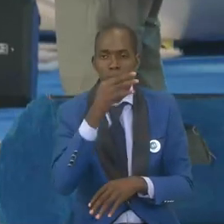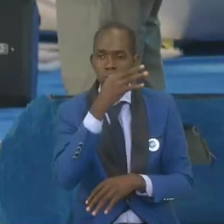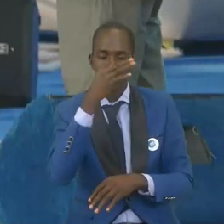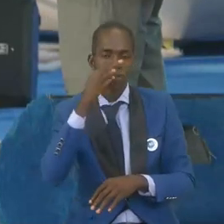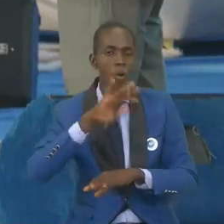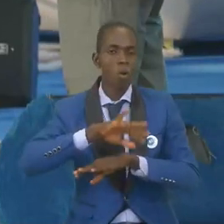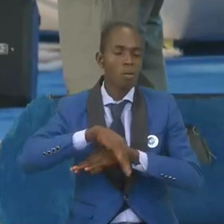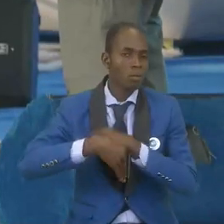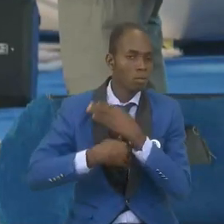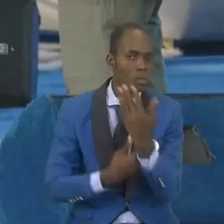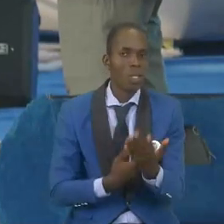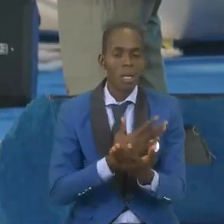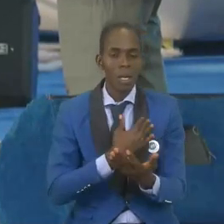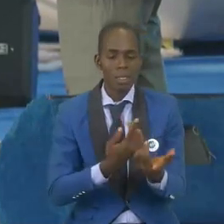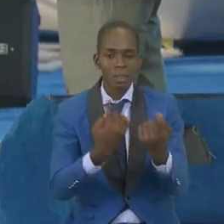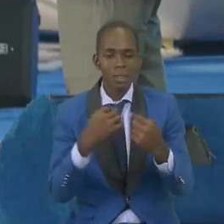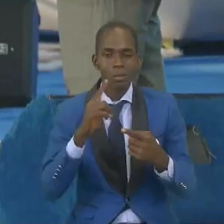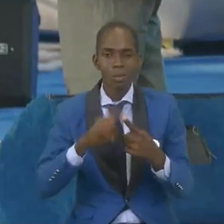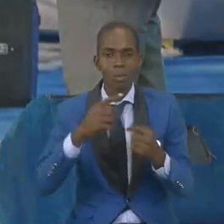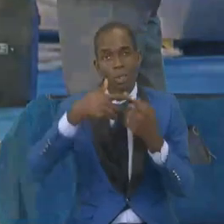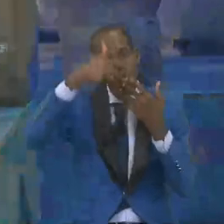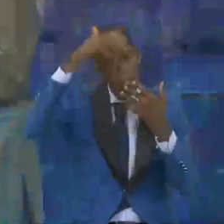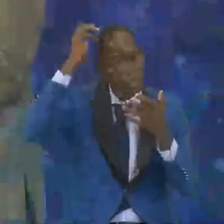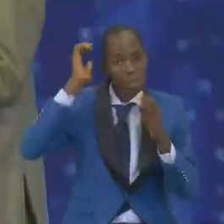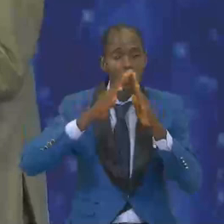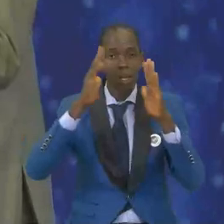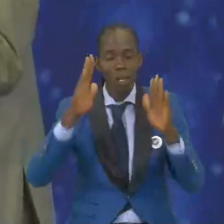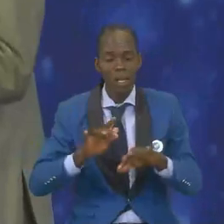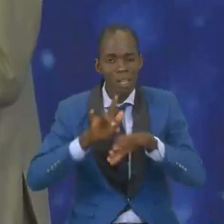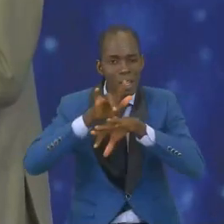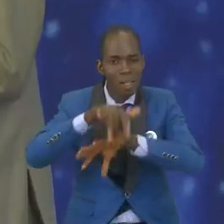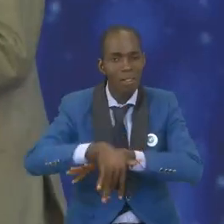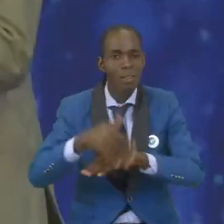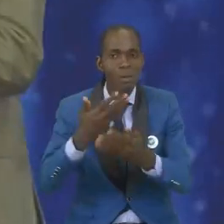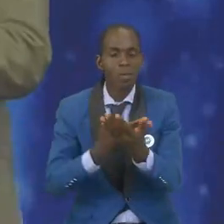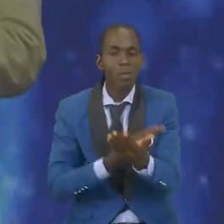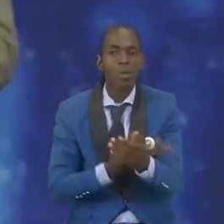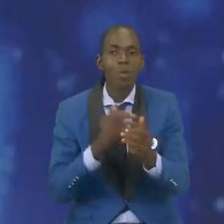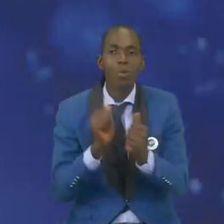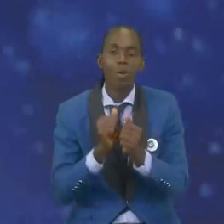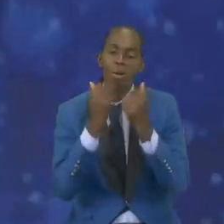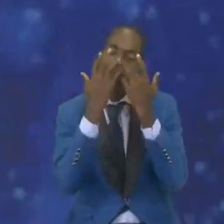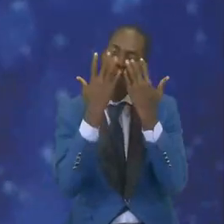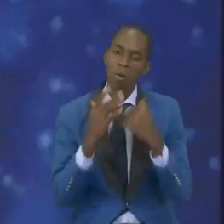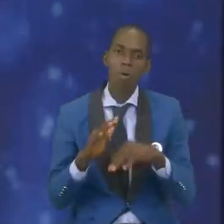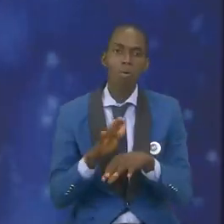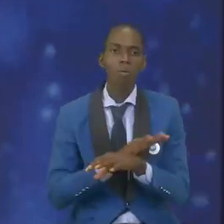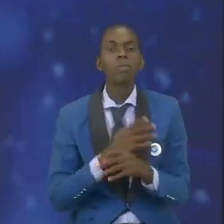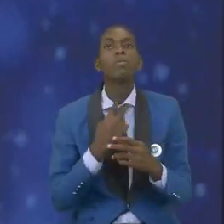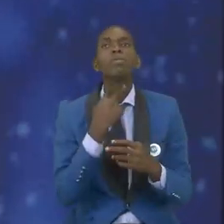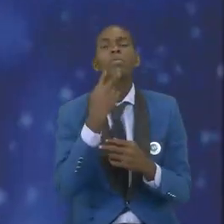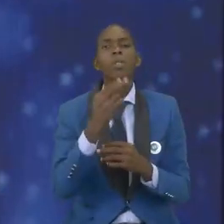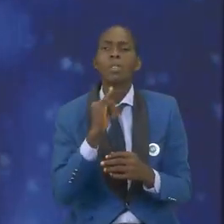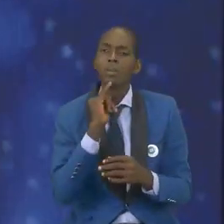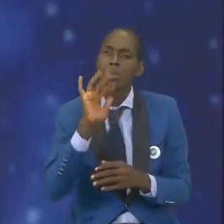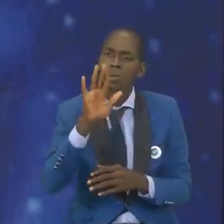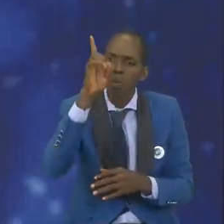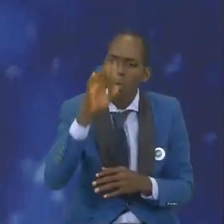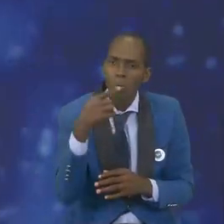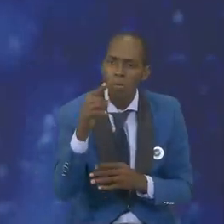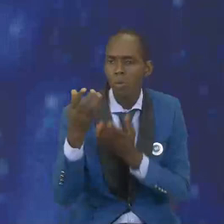pourquoi il a jeûné toute la nuit. C'est pourquoi il est venu à la fosse aux lions très tôt le matin avec une